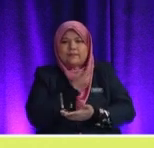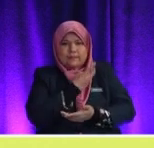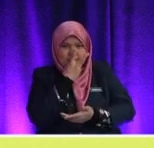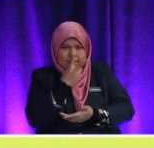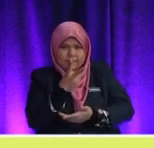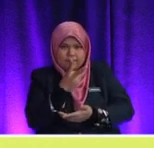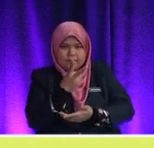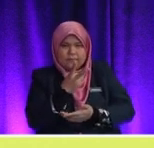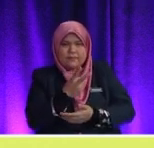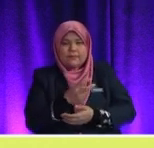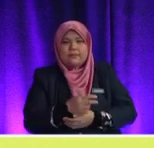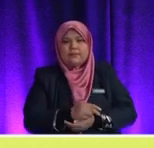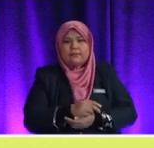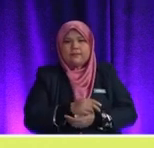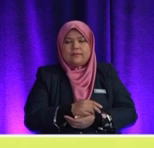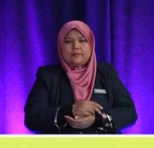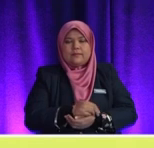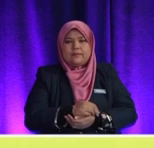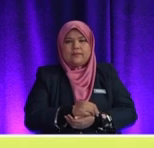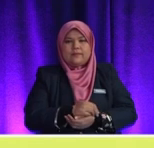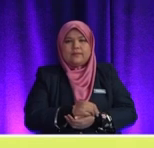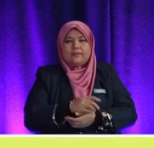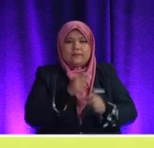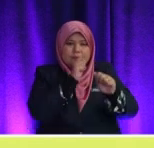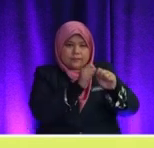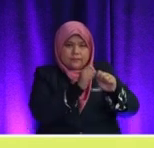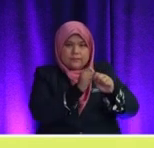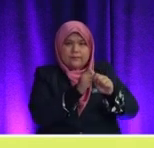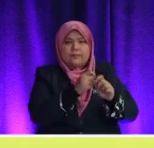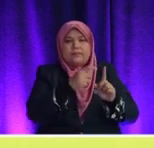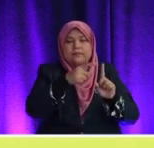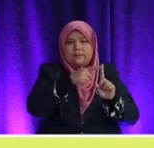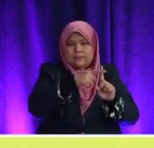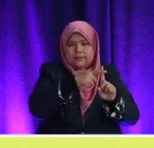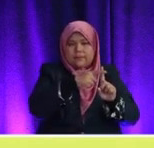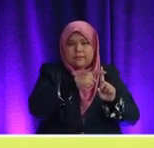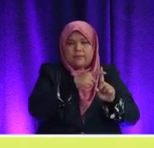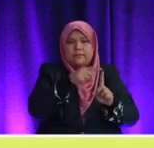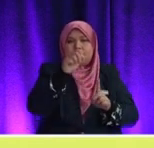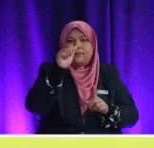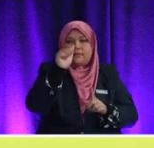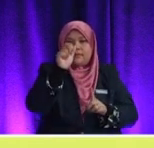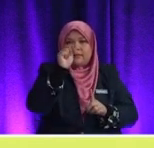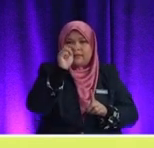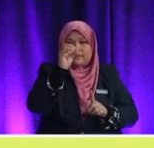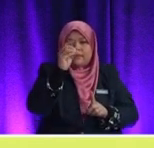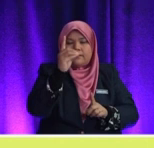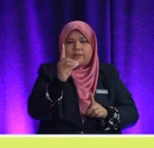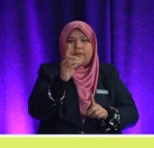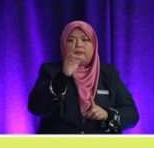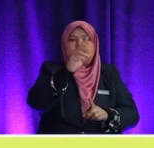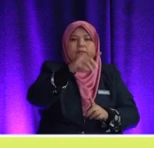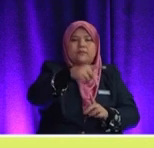budayanya sama seperti yang sound maklumkan yaitu paku besi itu dijadikan katot anaknya adalah kita gunakan pun tulin